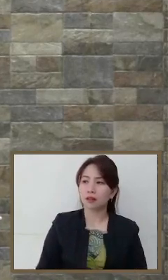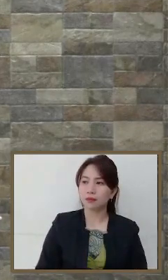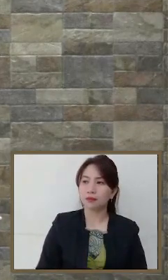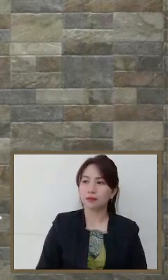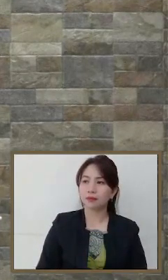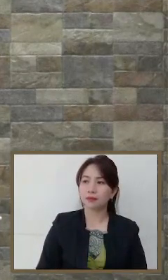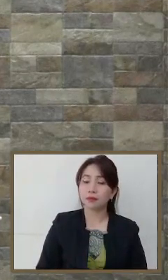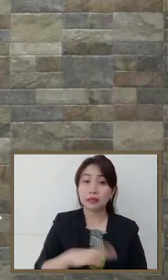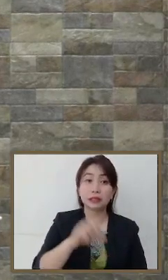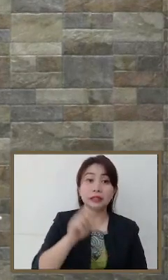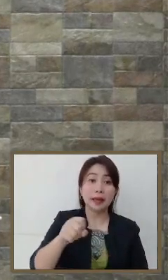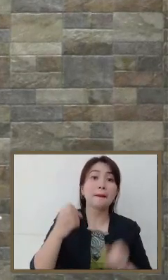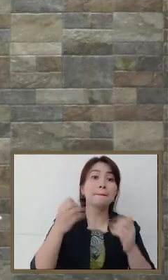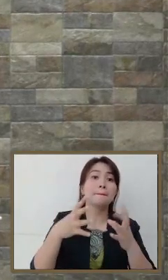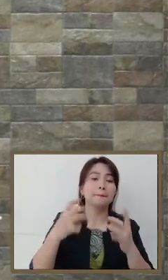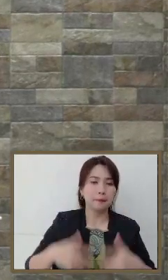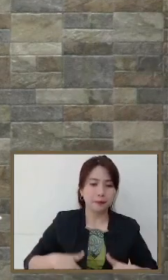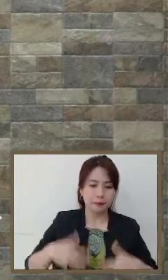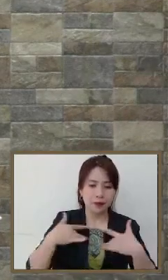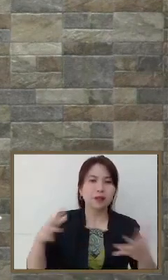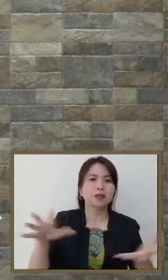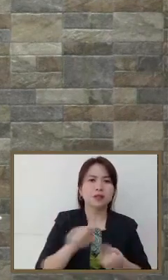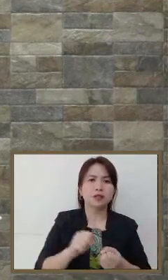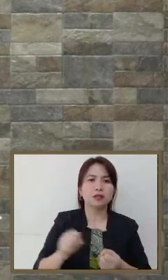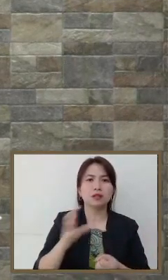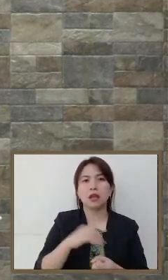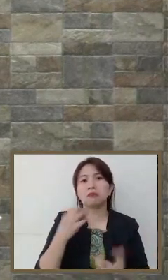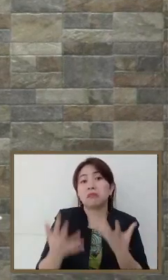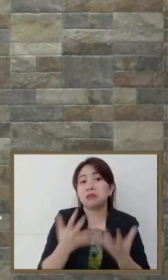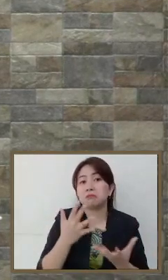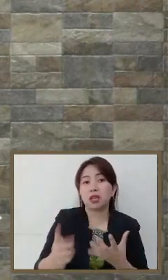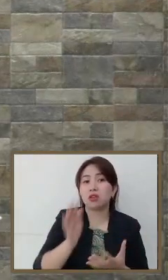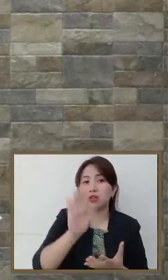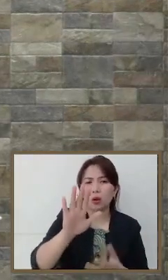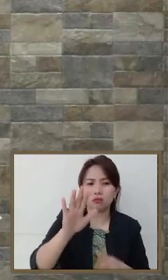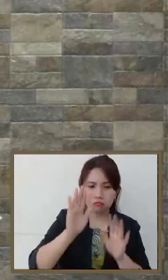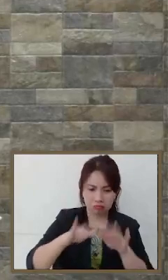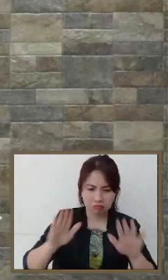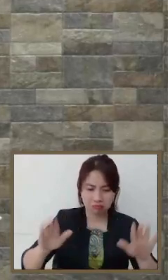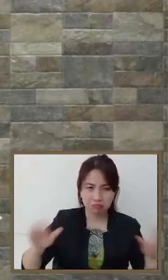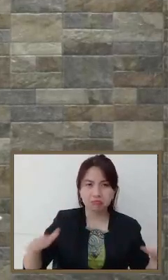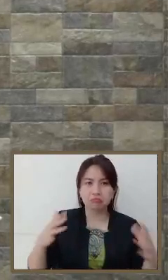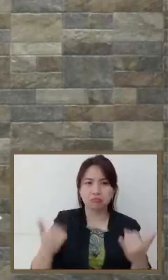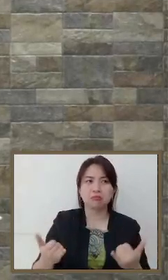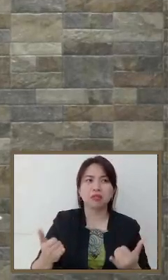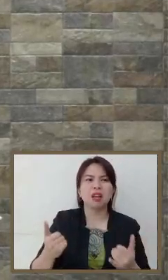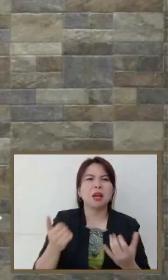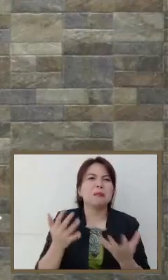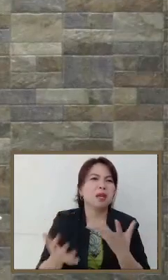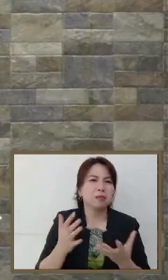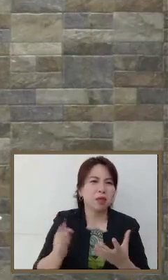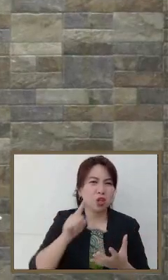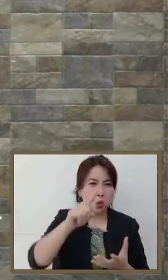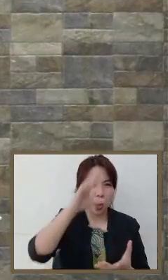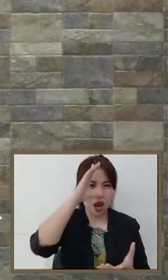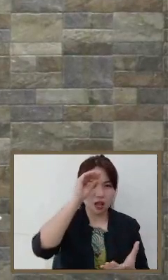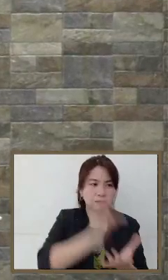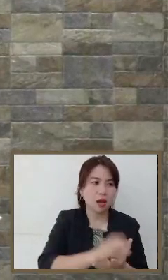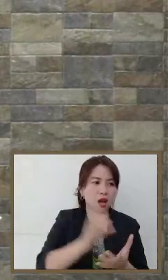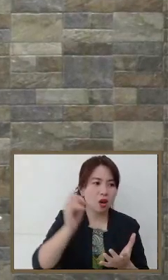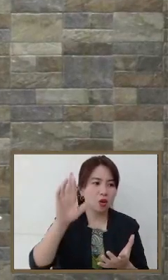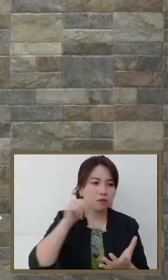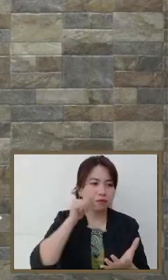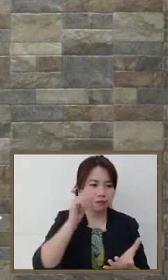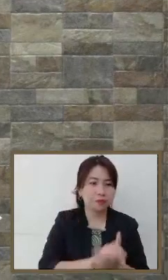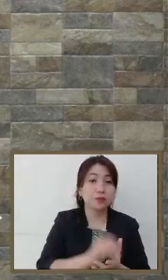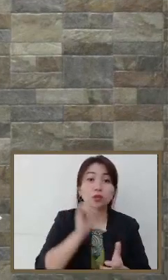napakarami pang buhay na sisirain at hindi mo alam baka yung anak mo hindi mo alam baka yung asawa mo kaya kung tatay ka